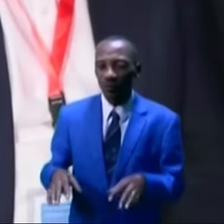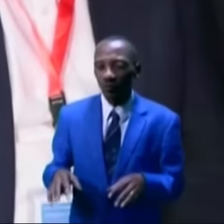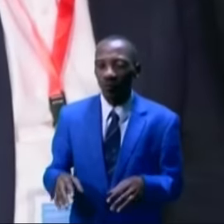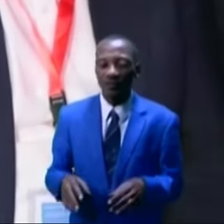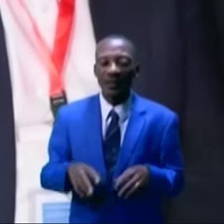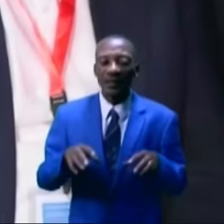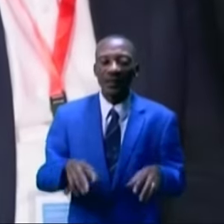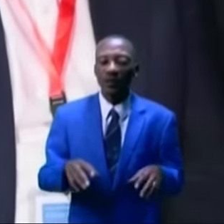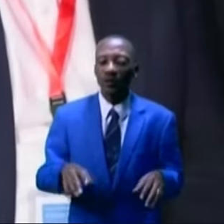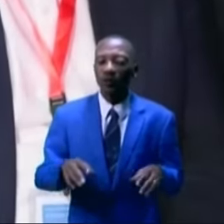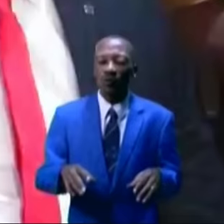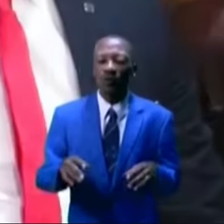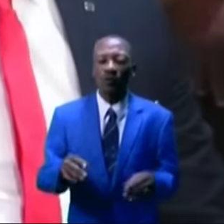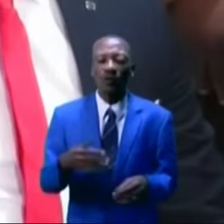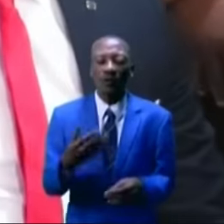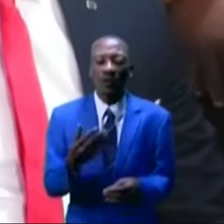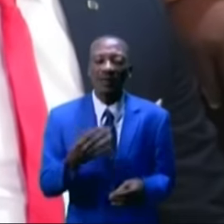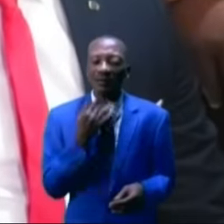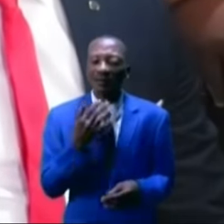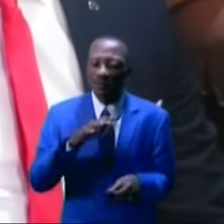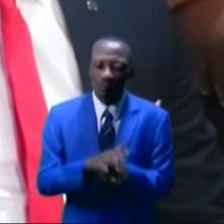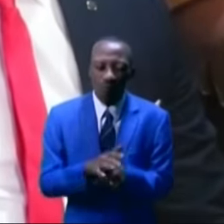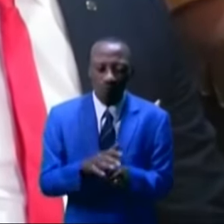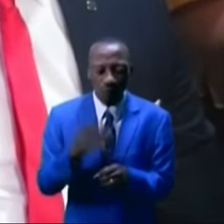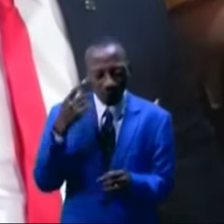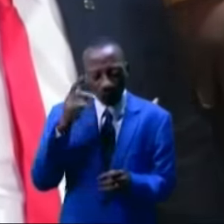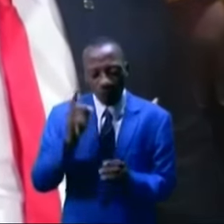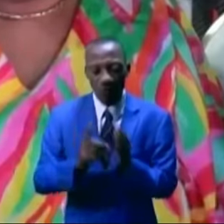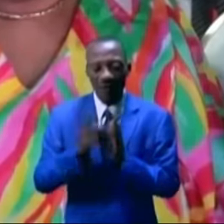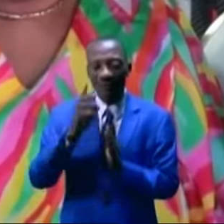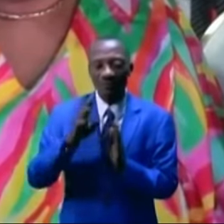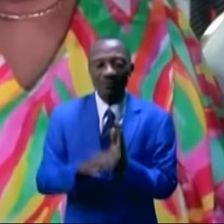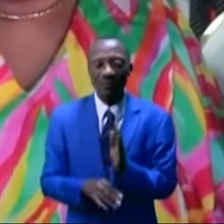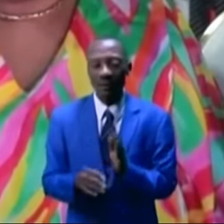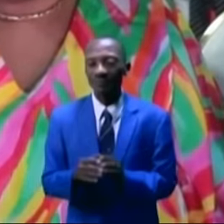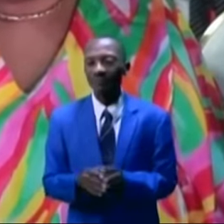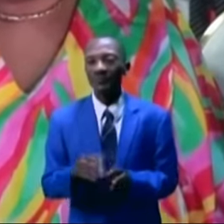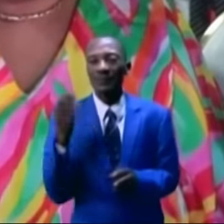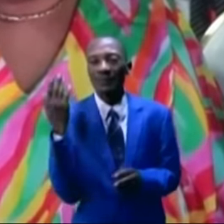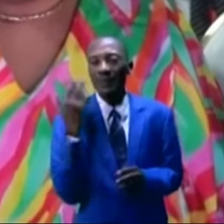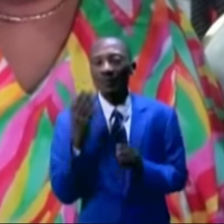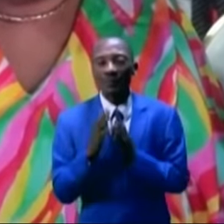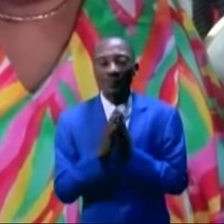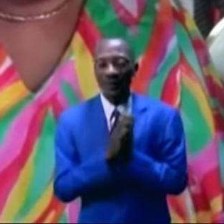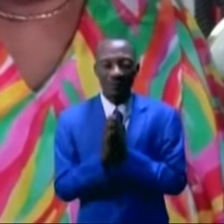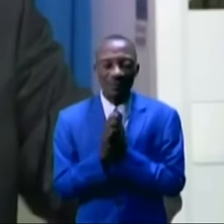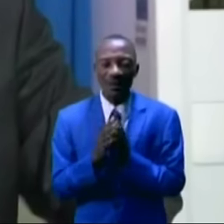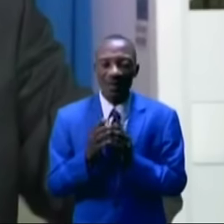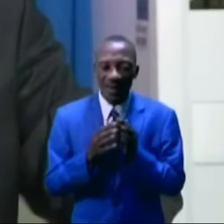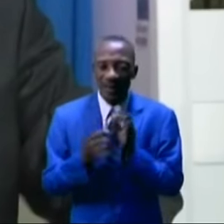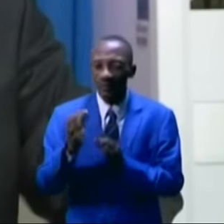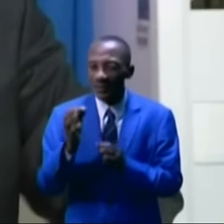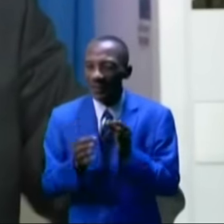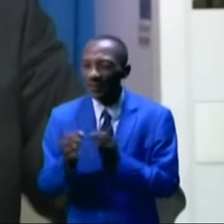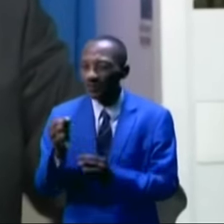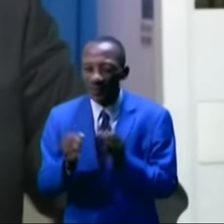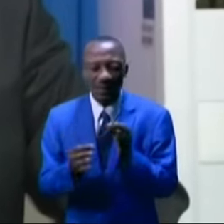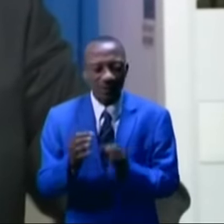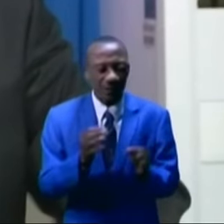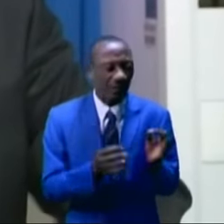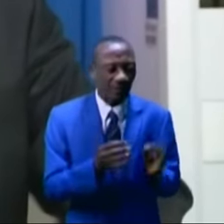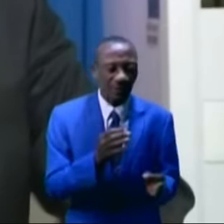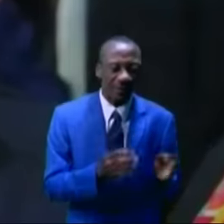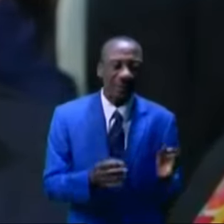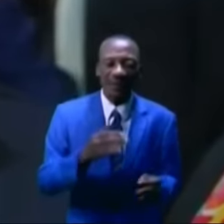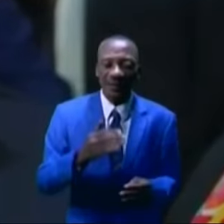pour son développement. Le professeur Vital Kamerhe a invité tous les scientifiques congolais, dans les milieux universitaires comme dans les milieux politiques, de